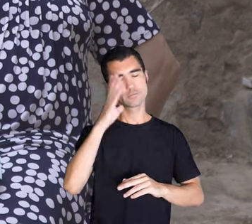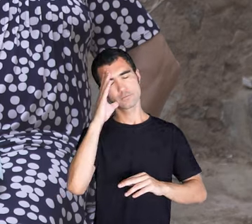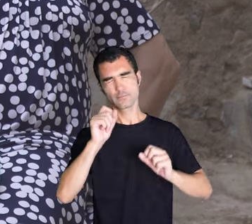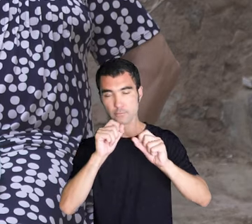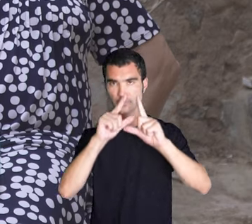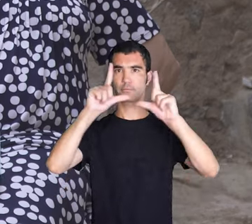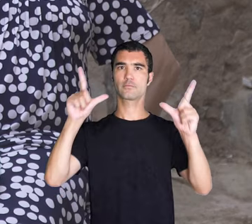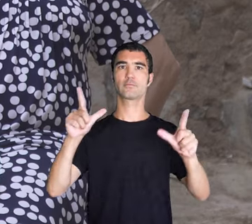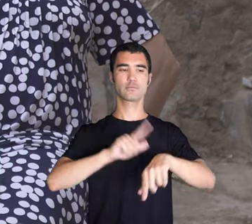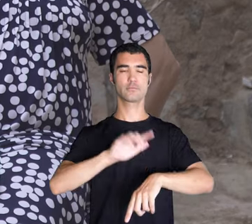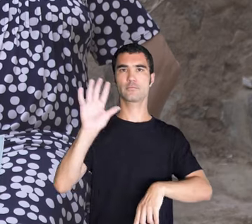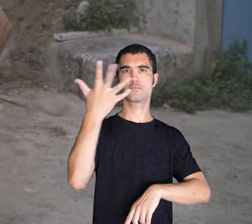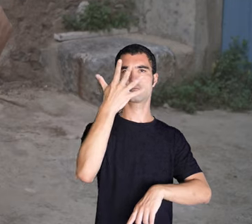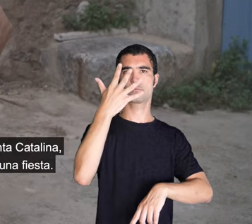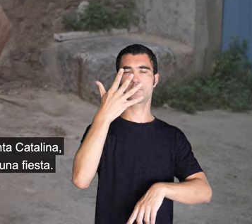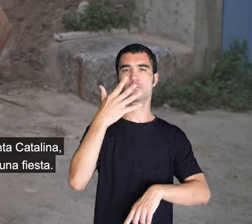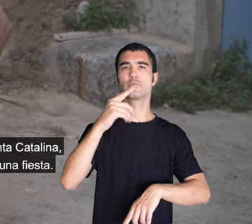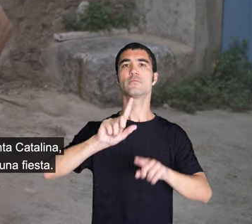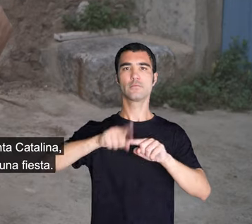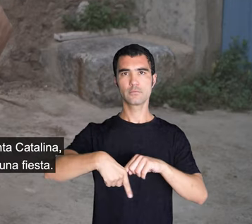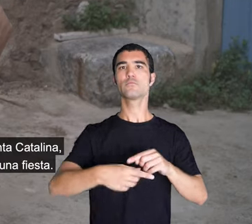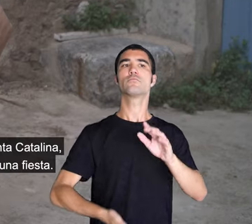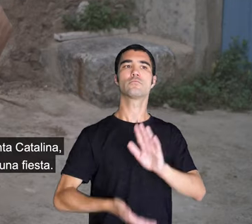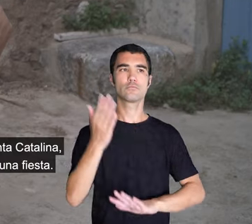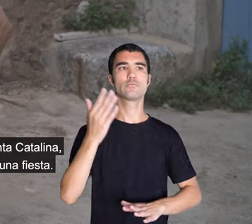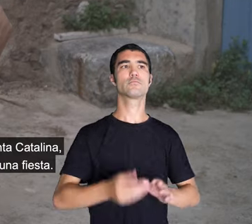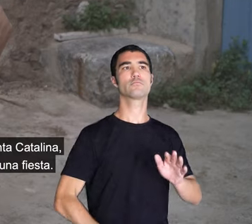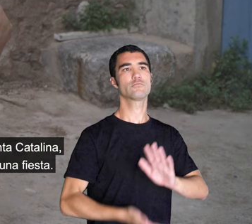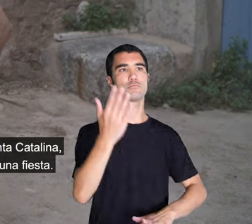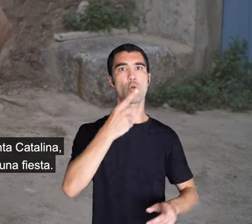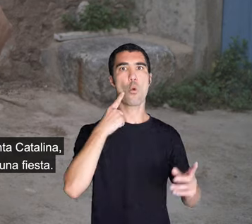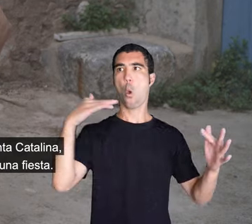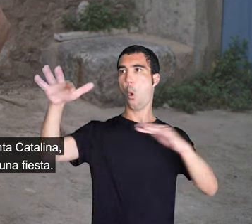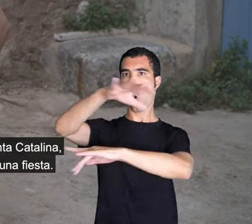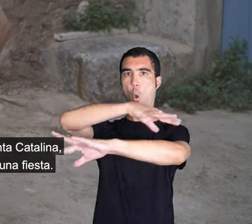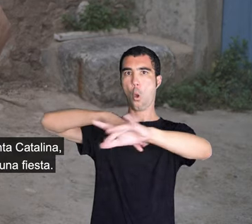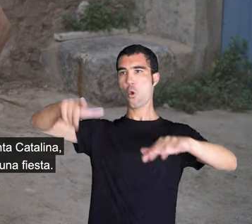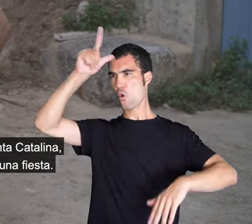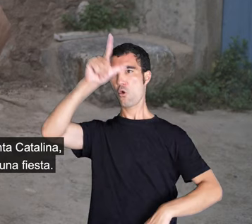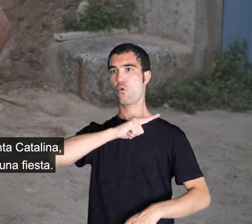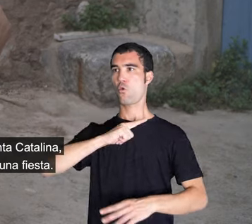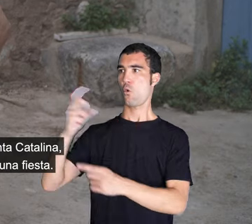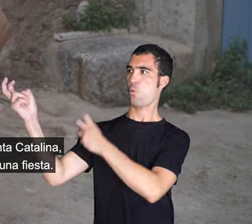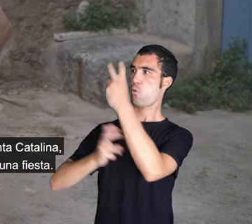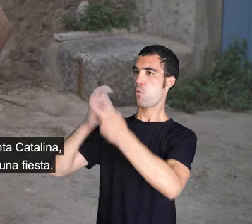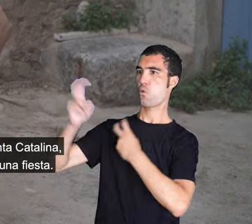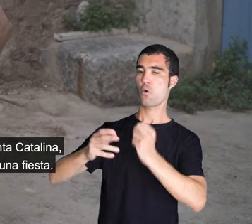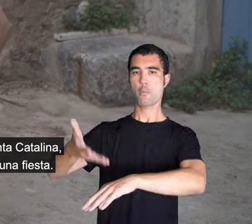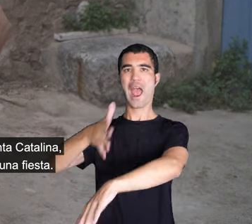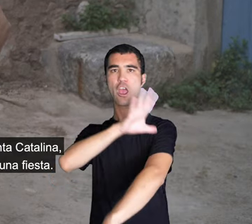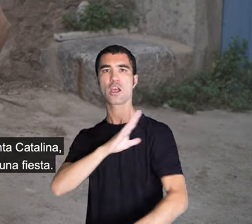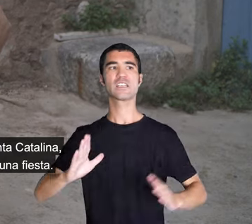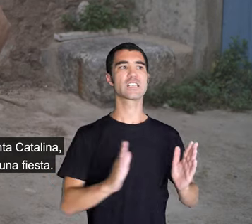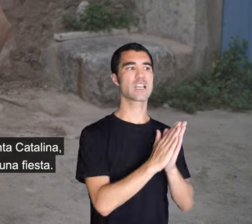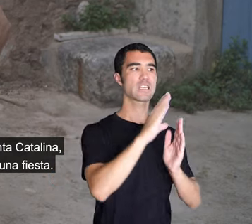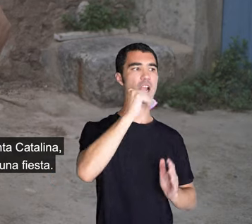allà, i eren les cinc. I a les cinc llavors mullaven i venia la guerra, tots, i s'inventaria per avall, de Mallorca, de Santa Catalina,